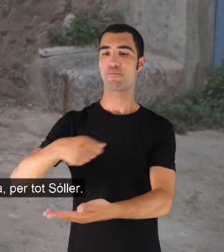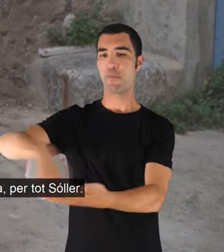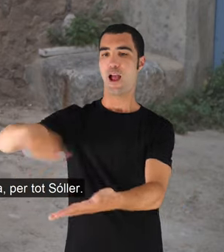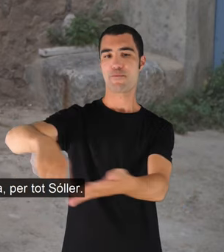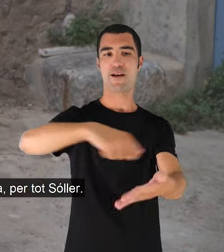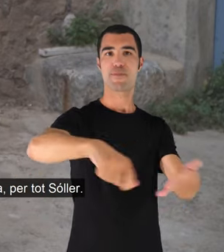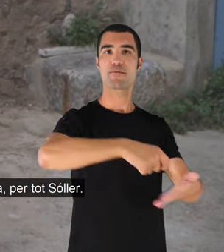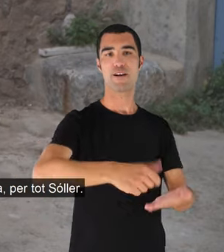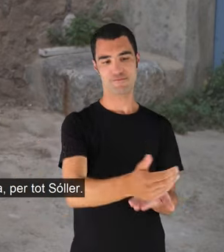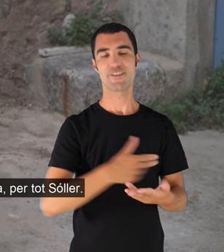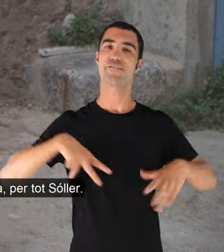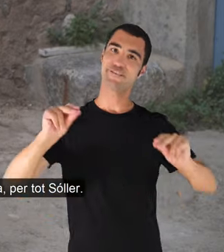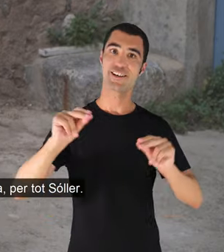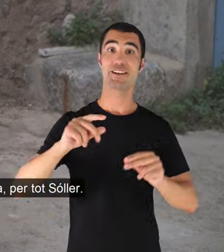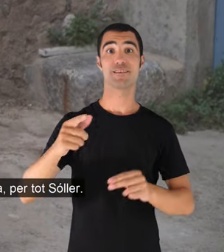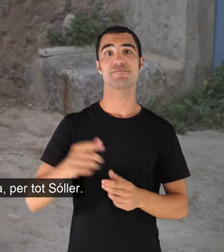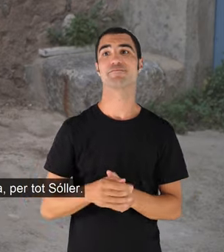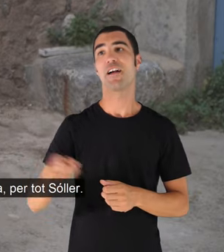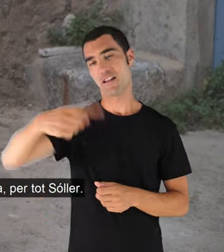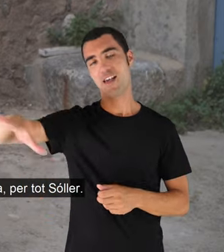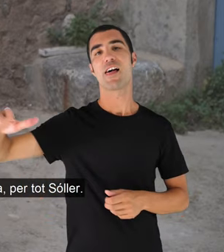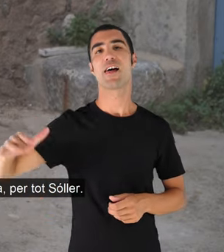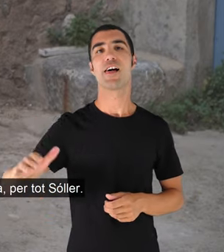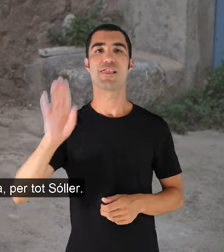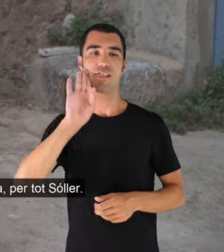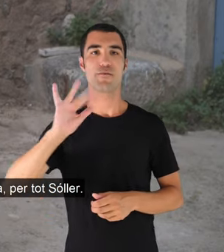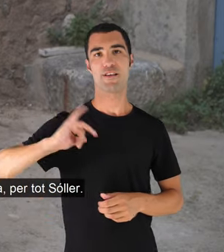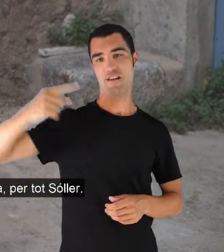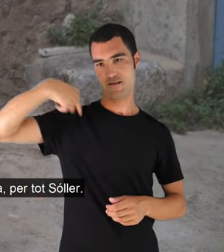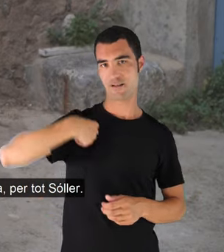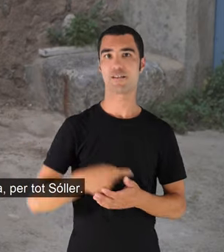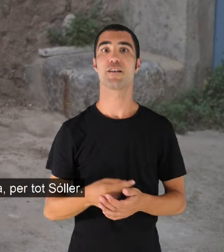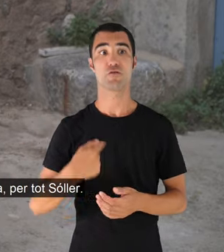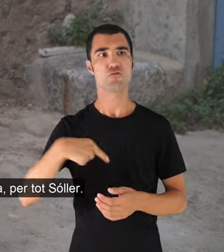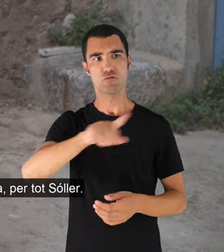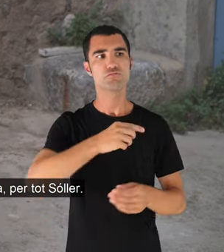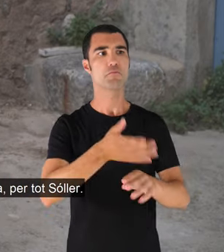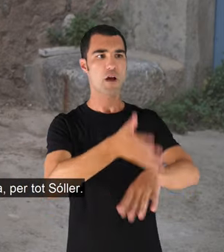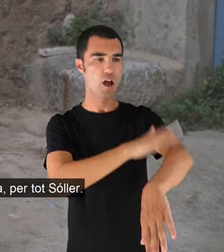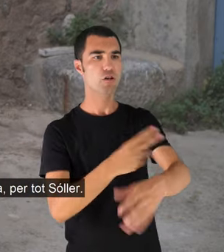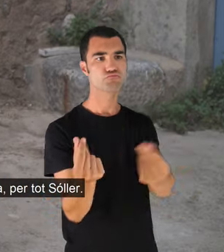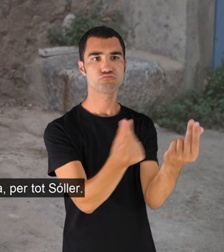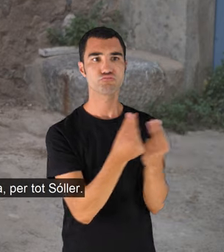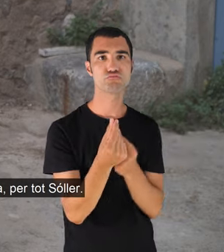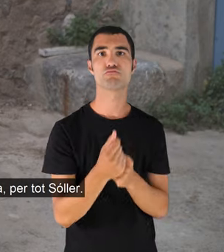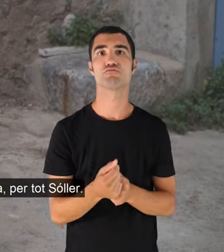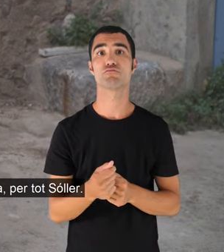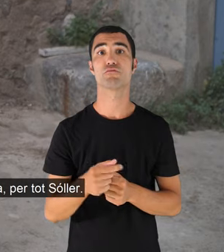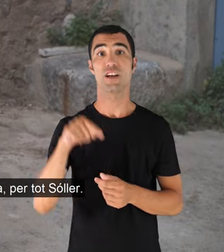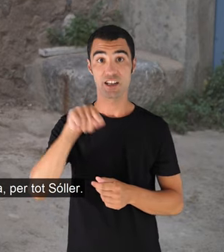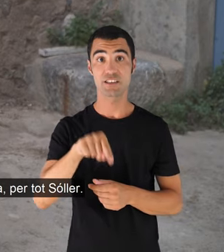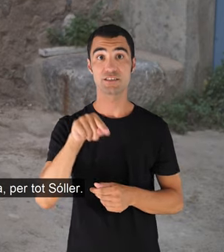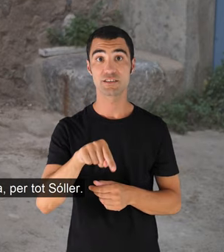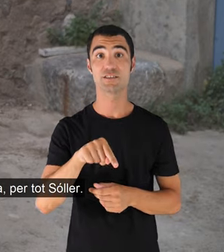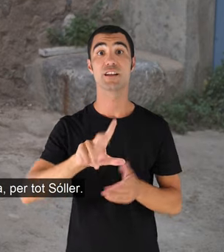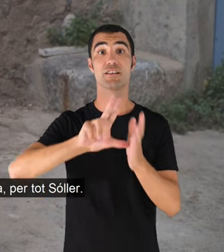de Lourdes. La va endur a Mallorca. Però això és d'aquí. I va passar per la Figuera,